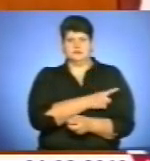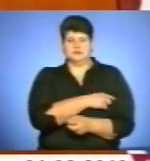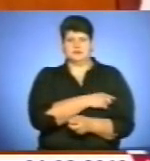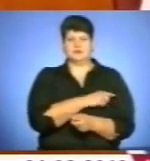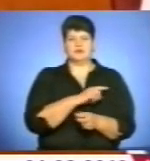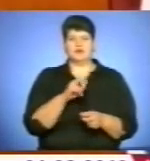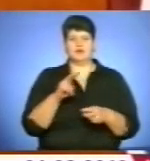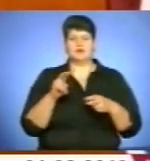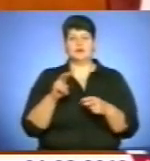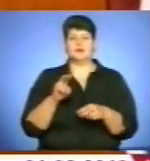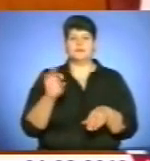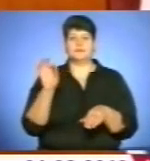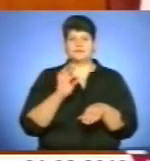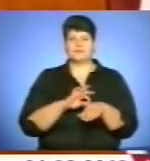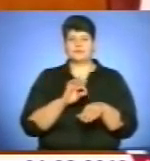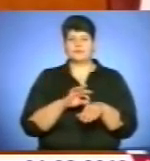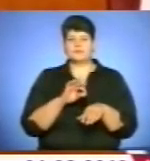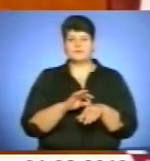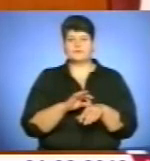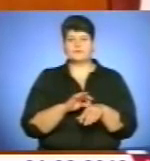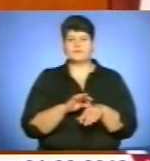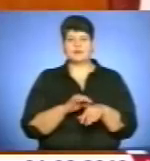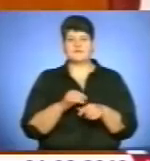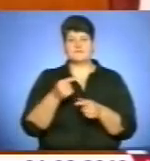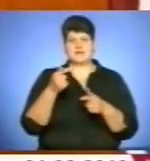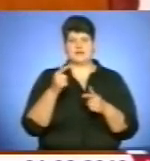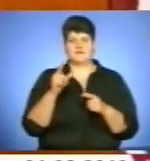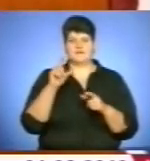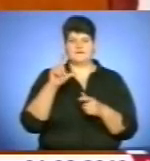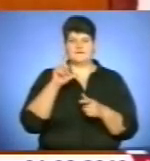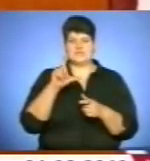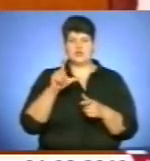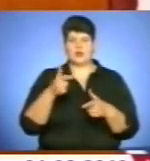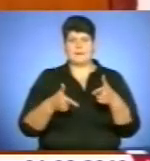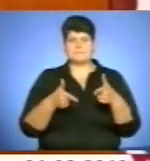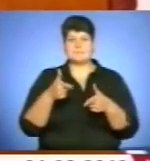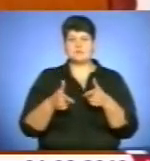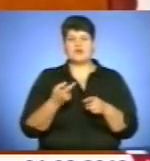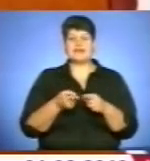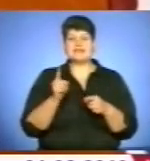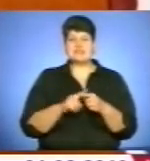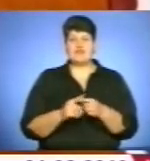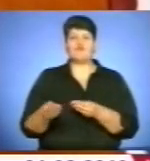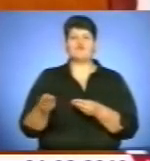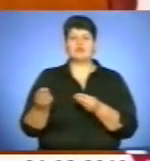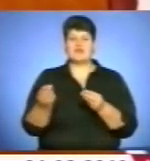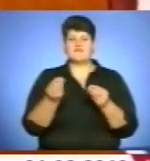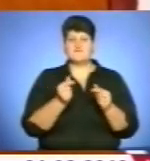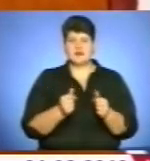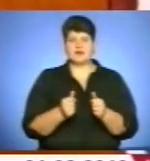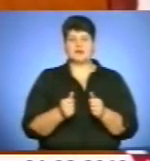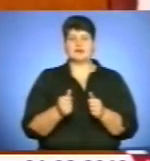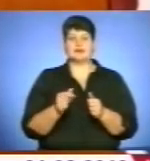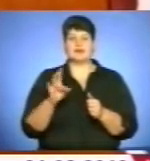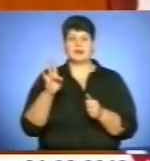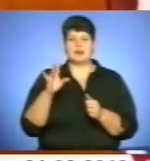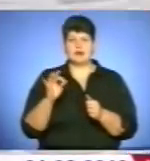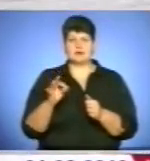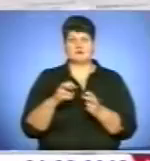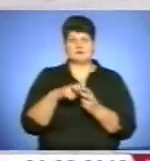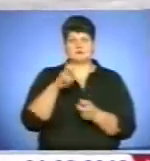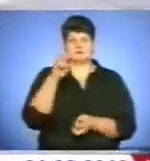лордоз підсилюється при високих підборах і це впливає на саму функцію